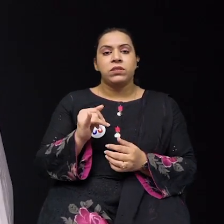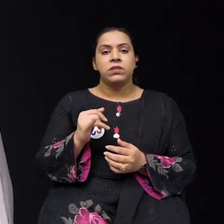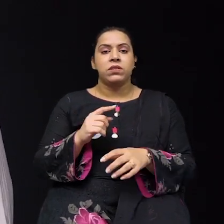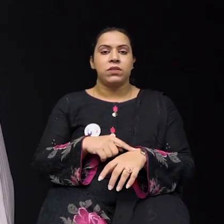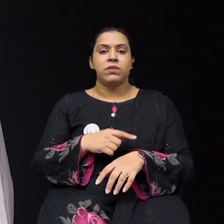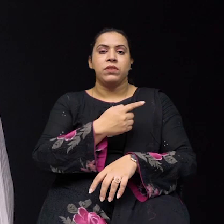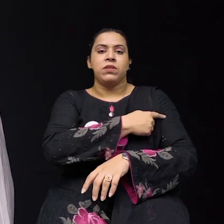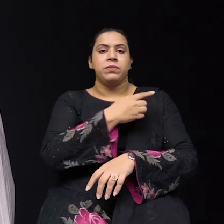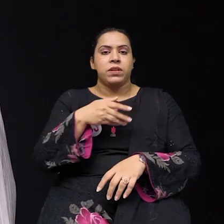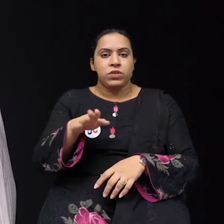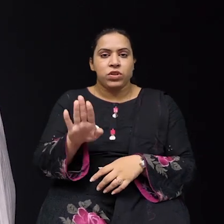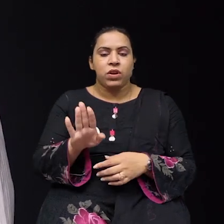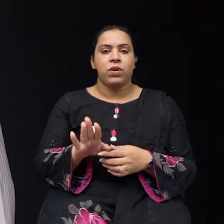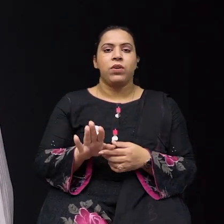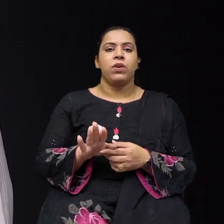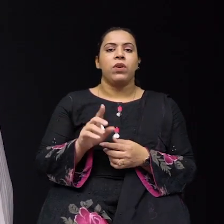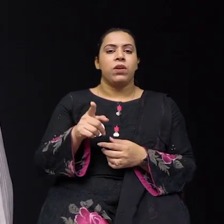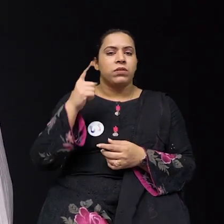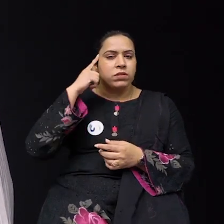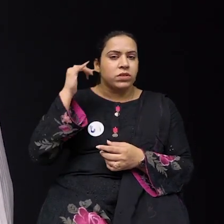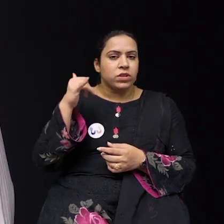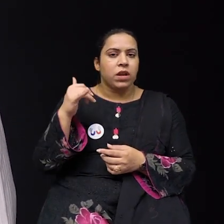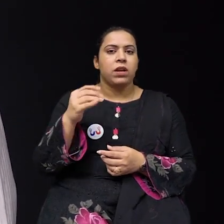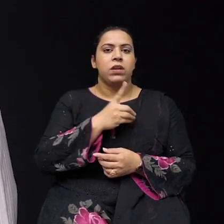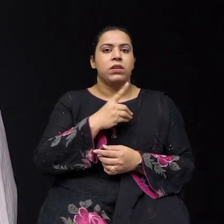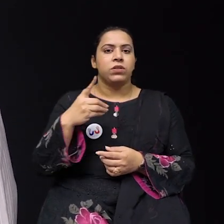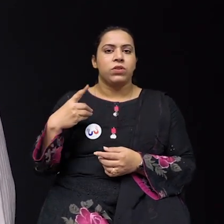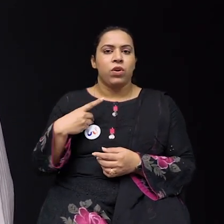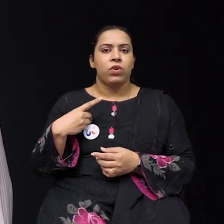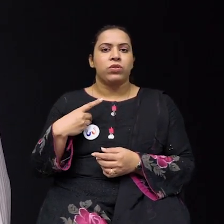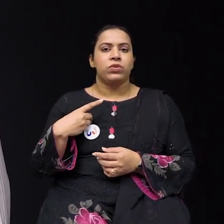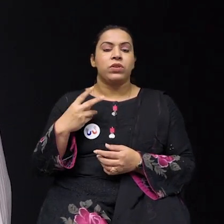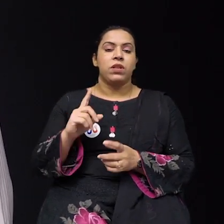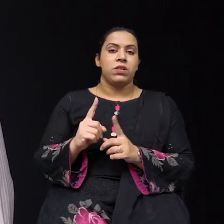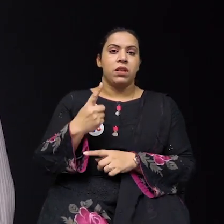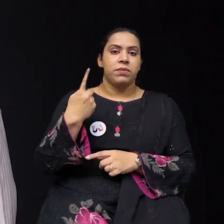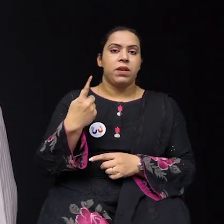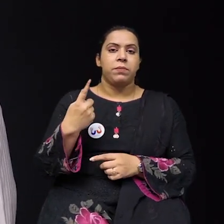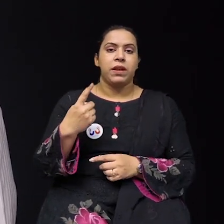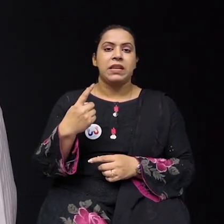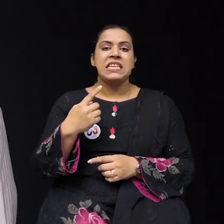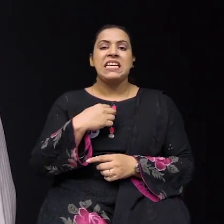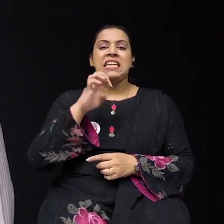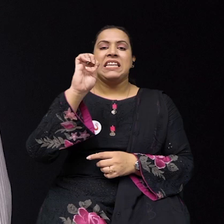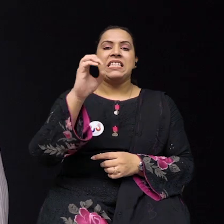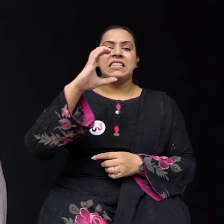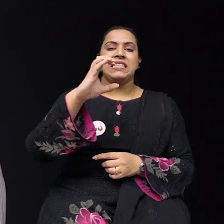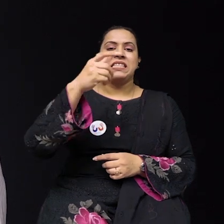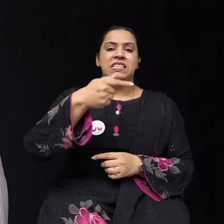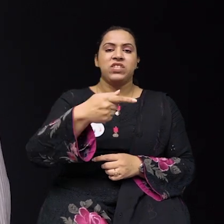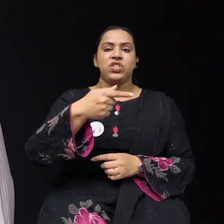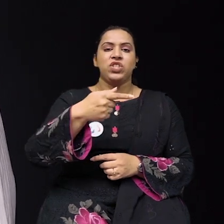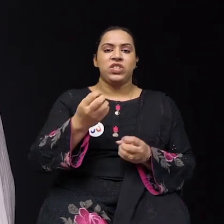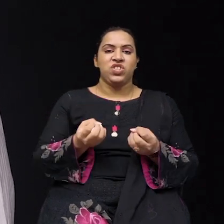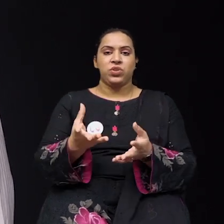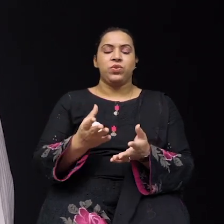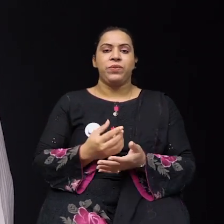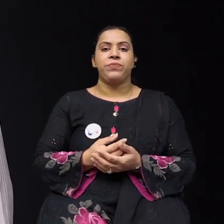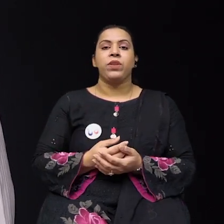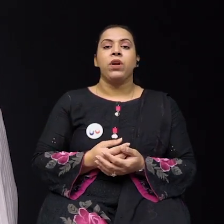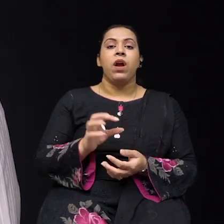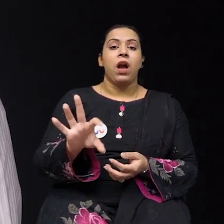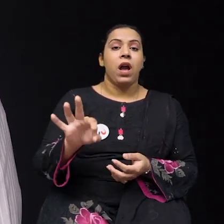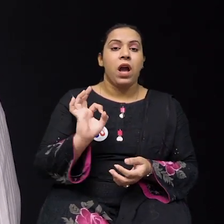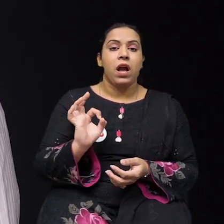آپ کہیں ہسپتال میں پہنچتے ہیں اور آپ کو اس بات کا شک ہوتا ہے تو ڈاکٹر حضرات وہاں پہ سب سے پہلے آپ کی ECG کراتے ہیں اور ECG